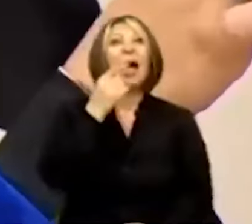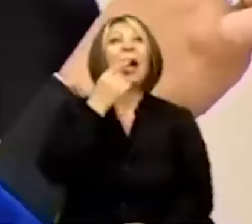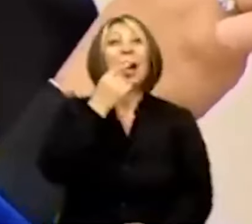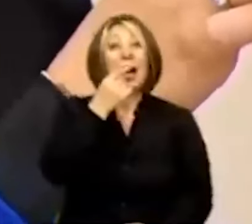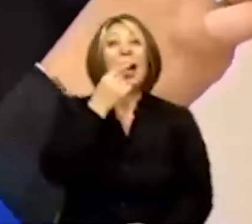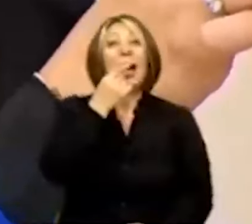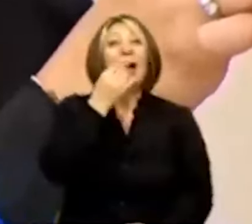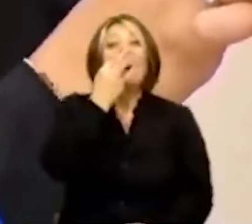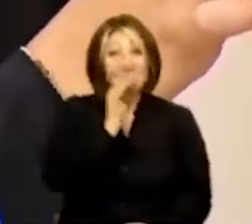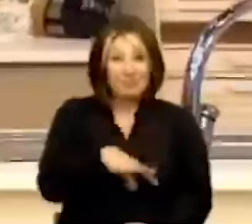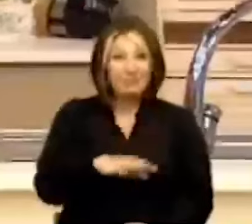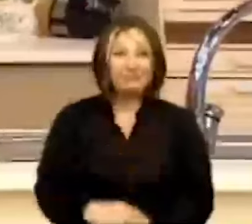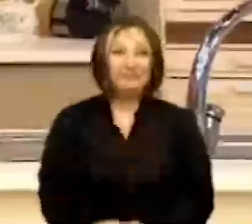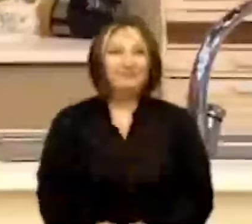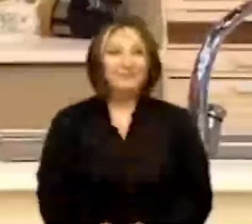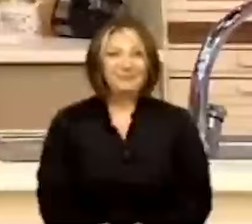gibi.